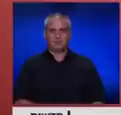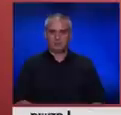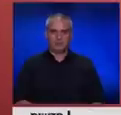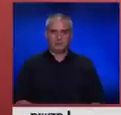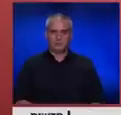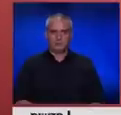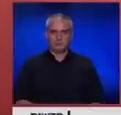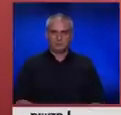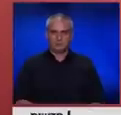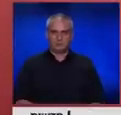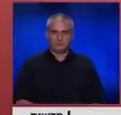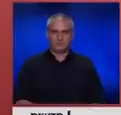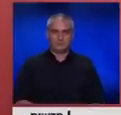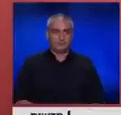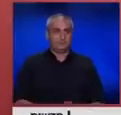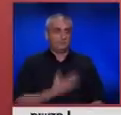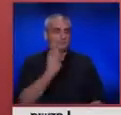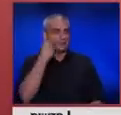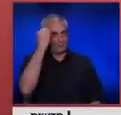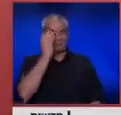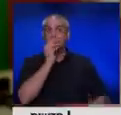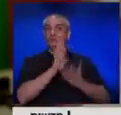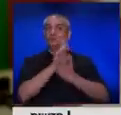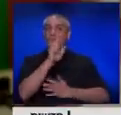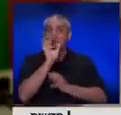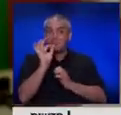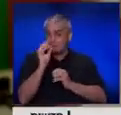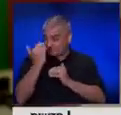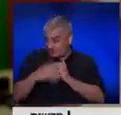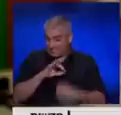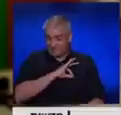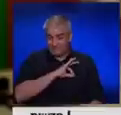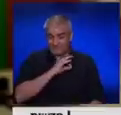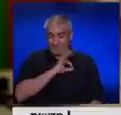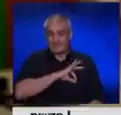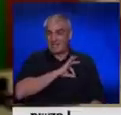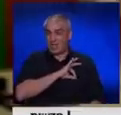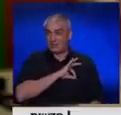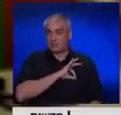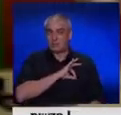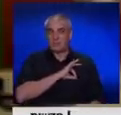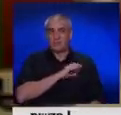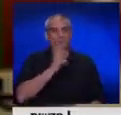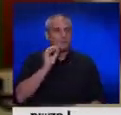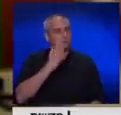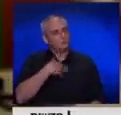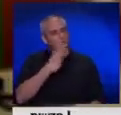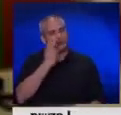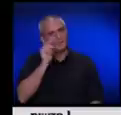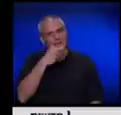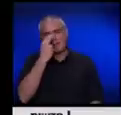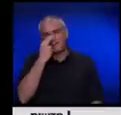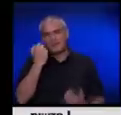להרזות. היה עוד תלמיד שהיה בן 18 ממש, שנייה אחרי שהוא סיים תיכון, או ממש להתנסות,